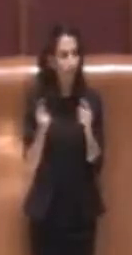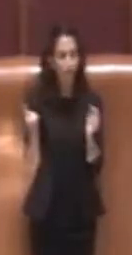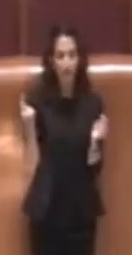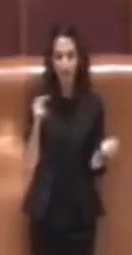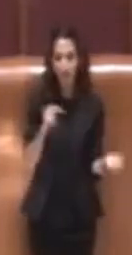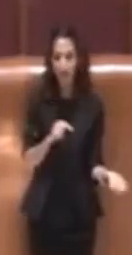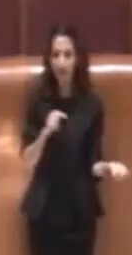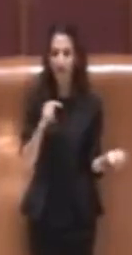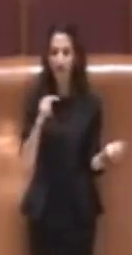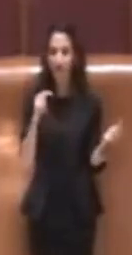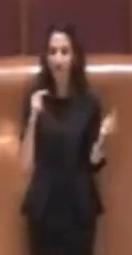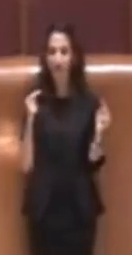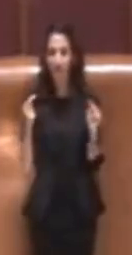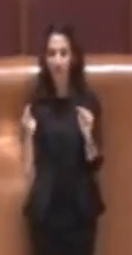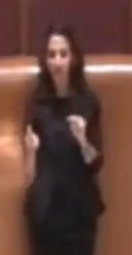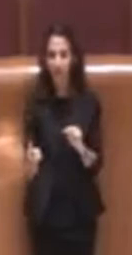dibattuto